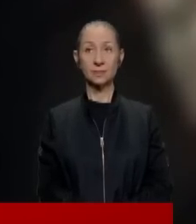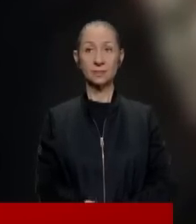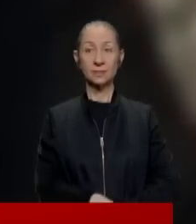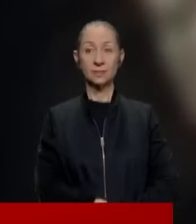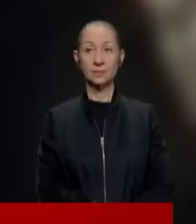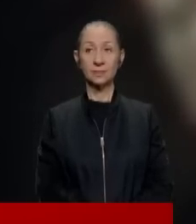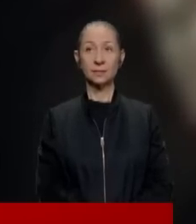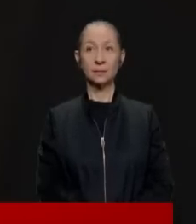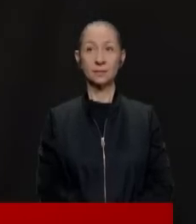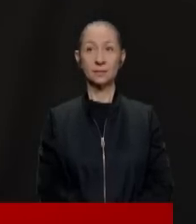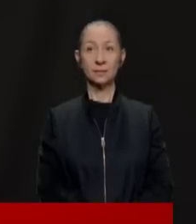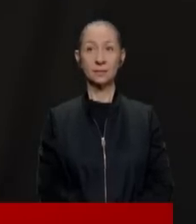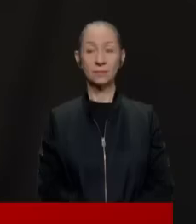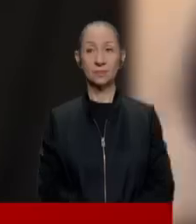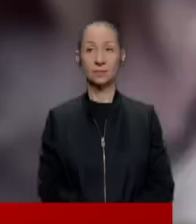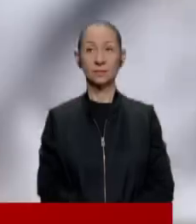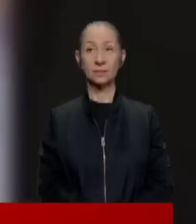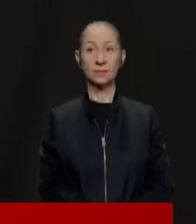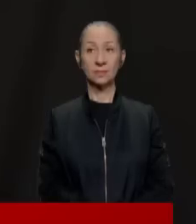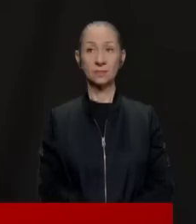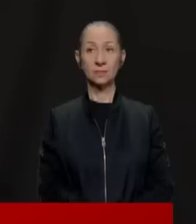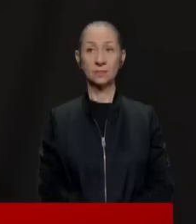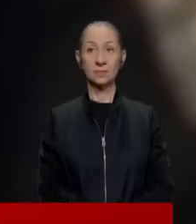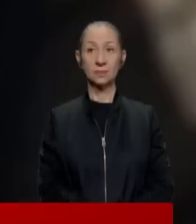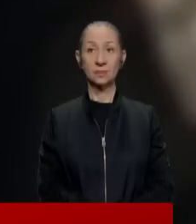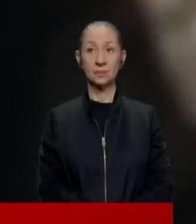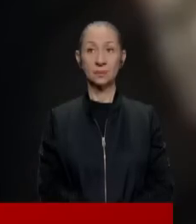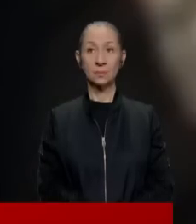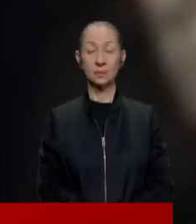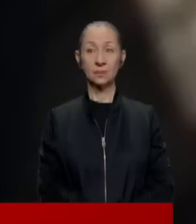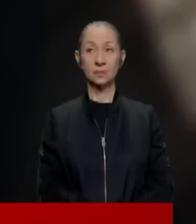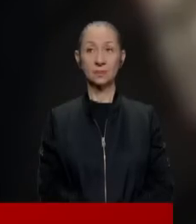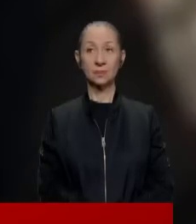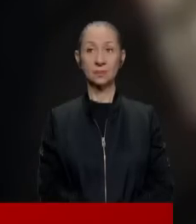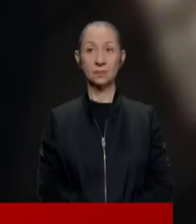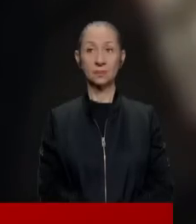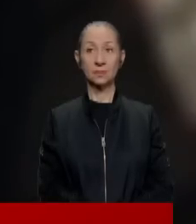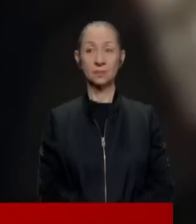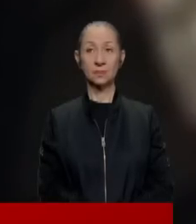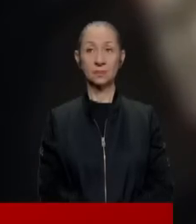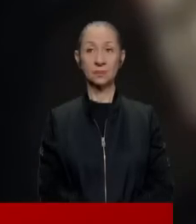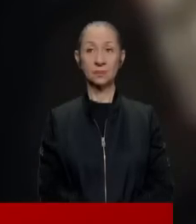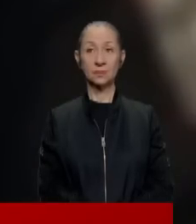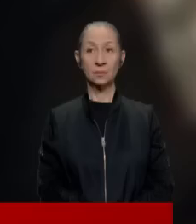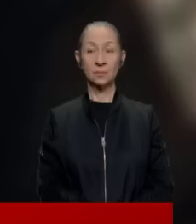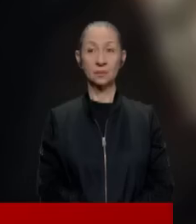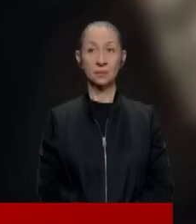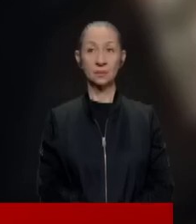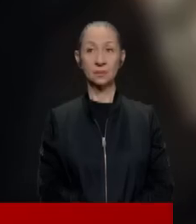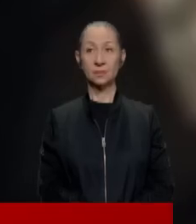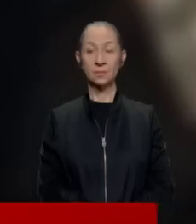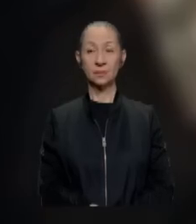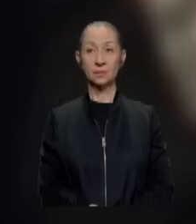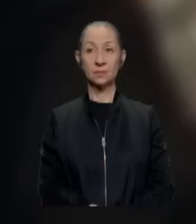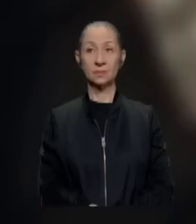5 yılda en az 5 milyon yeni iş imkanı yaratacağız en büyük Kaygın işsizlik değil hangi işi